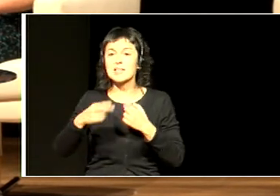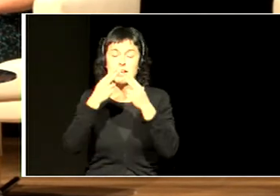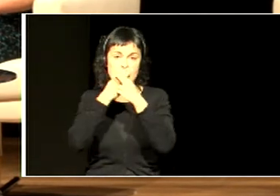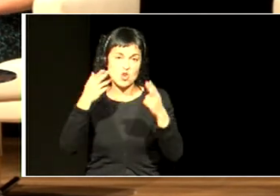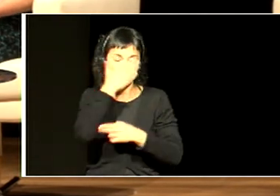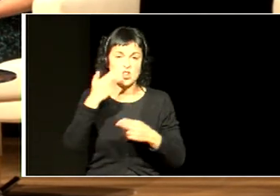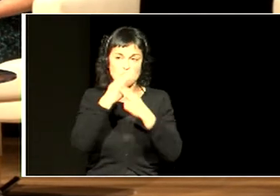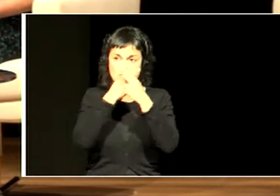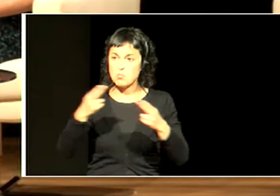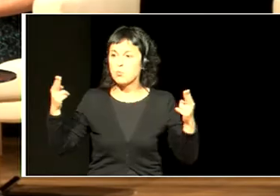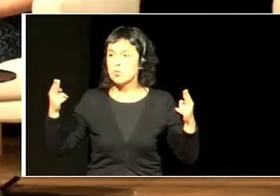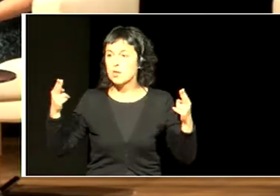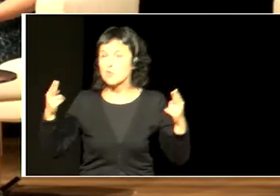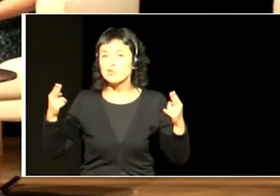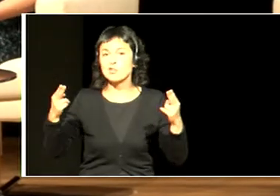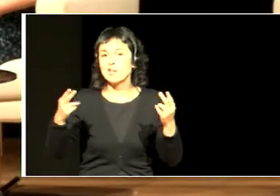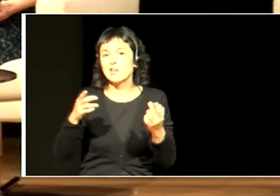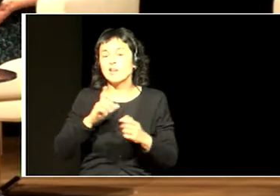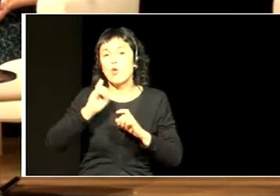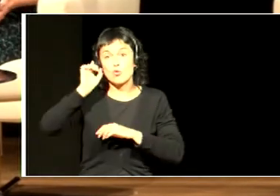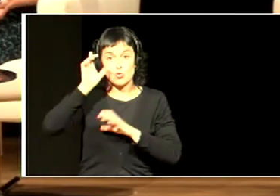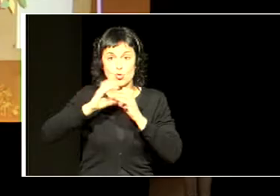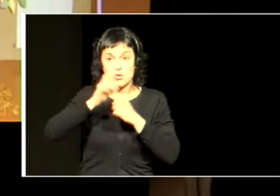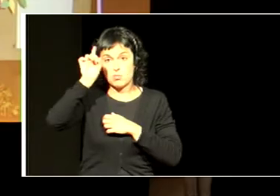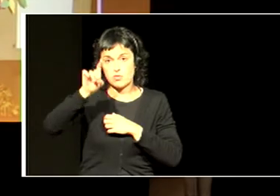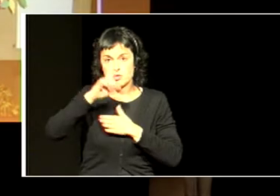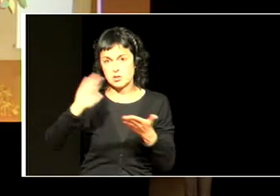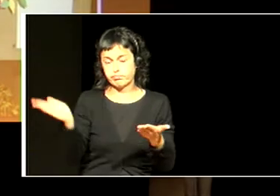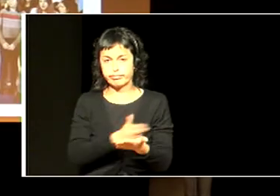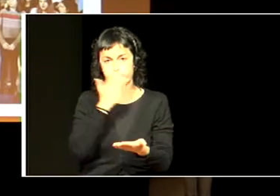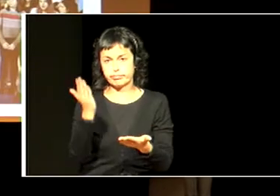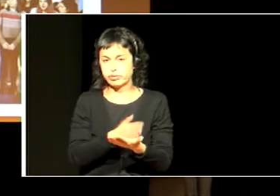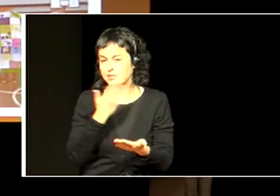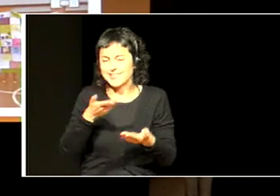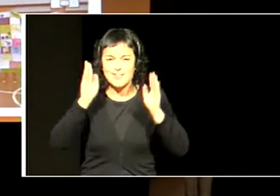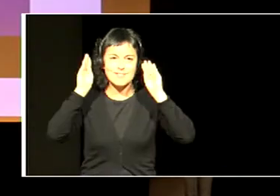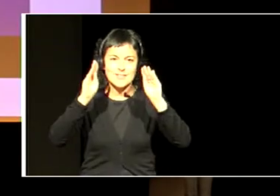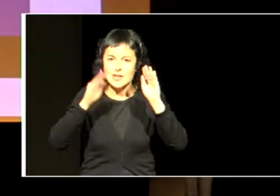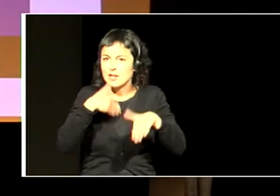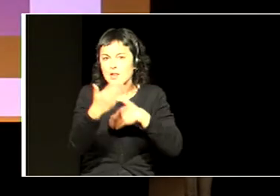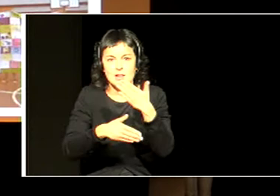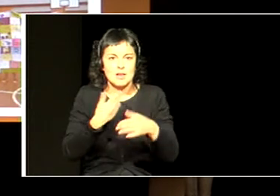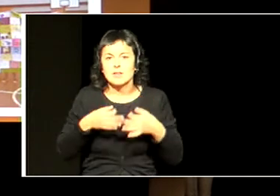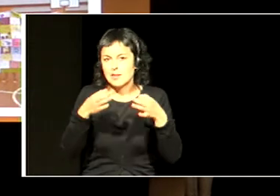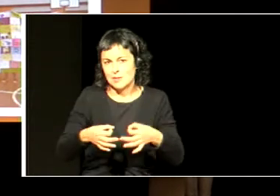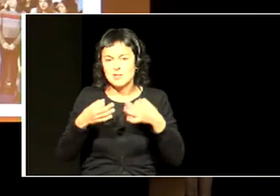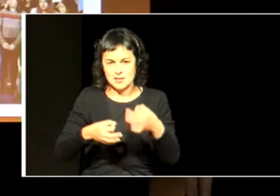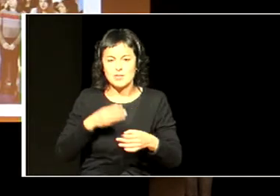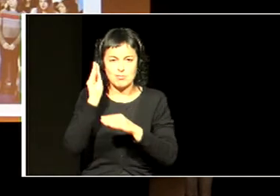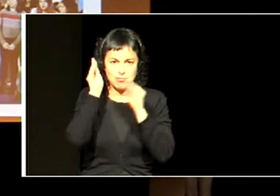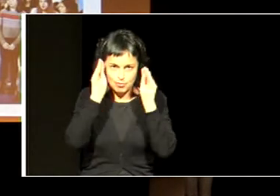dira ere bai. Orduan, etengabeko formazioa ezinbestekoa dela. Orduan, guk egiten